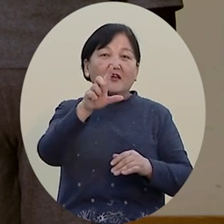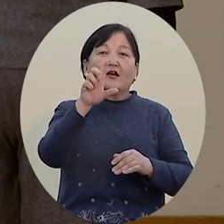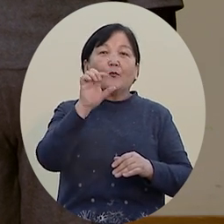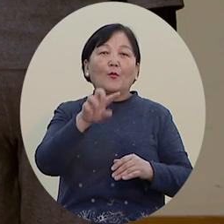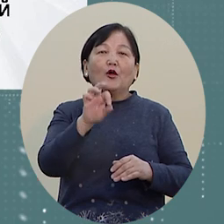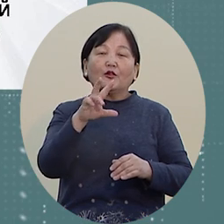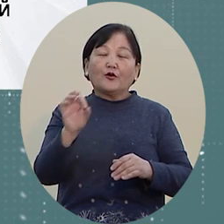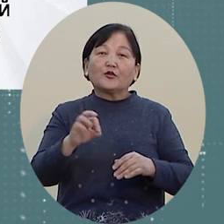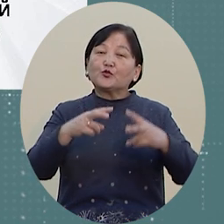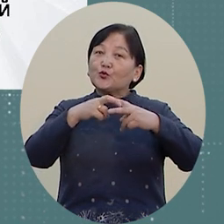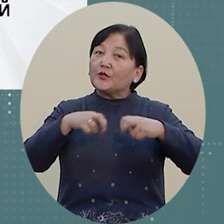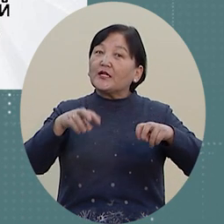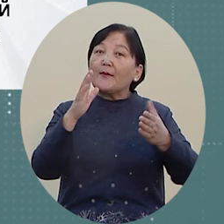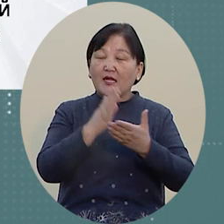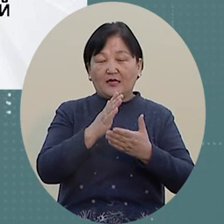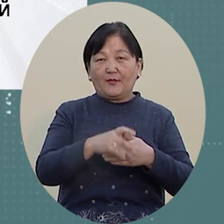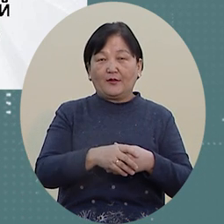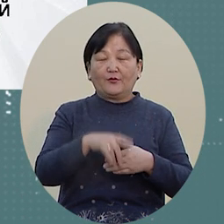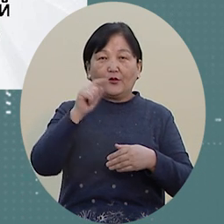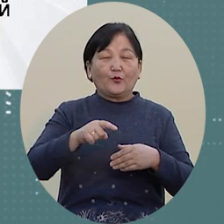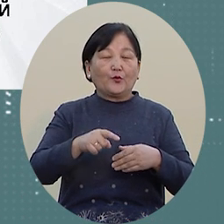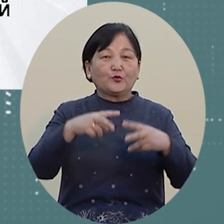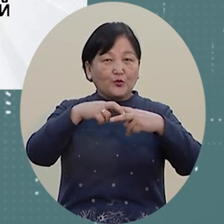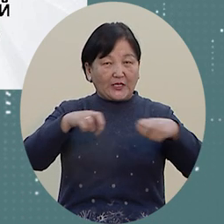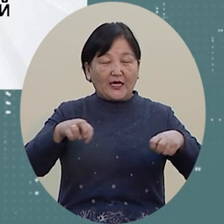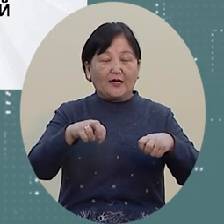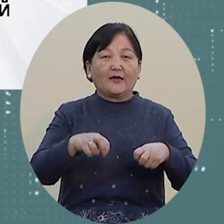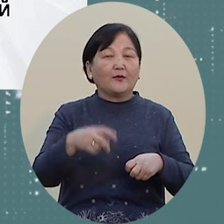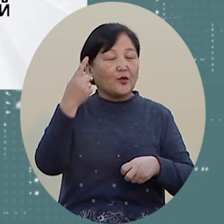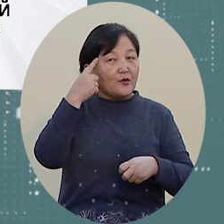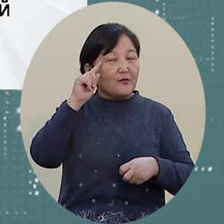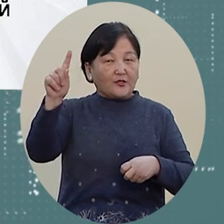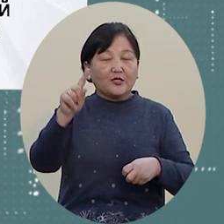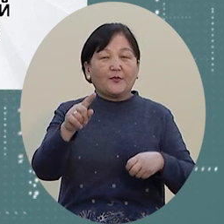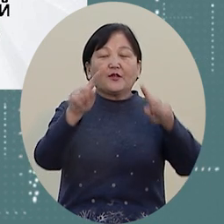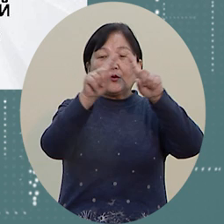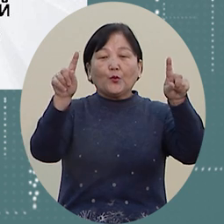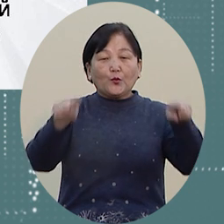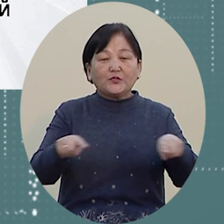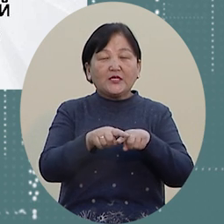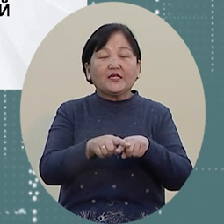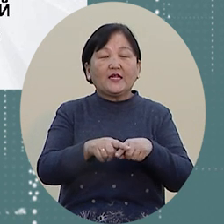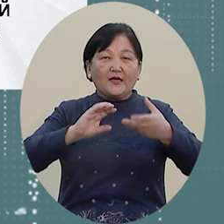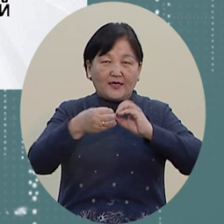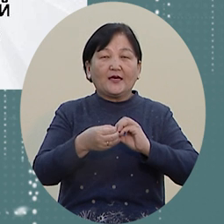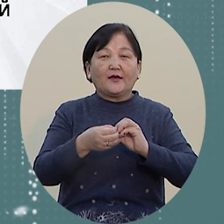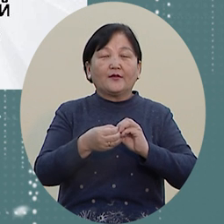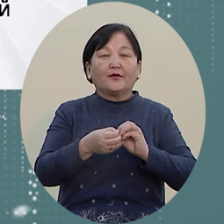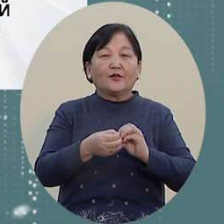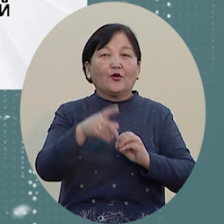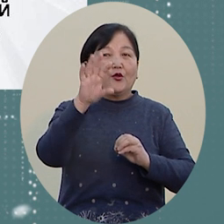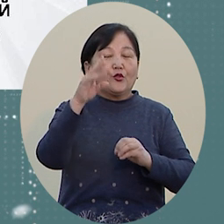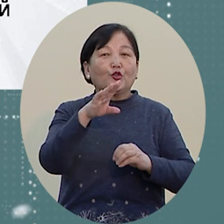судалгаа байдсан юм. Тэгэхээр энэ хүү судалгааг бүгдээрээ ашиглаад хүснэгтээ байгуулж тооцоог бол